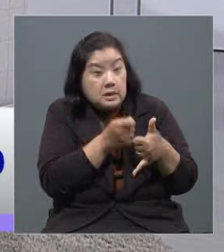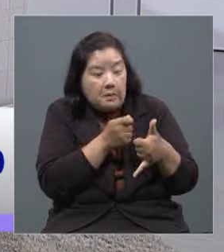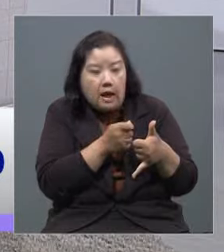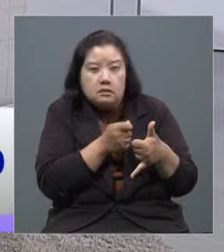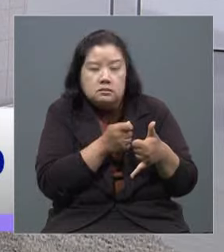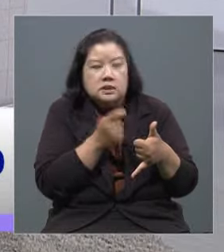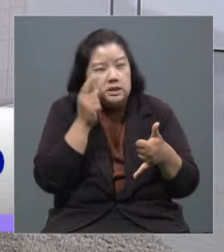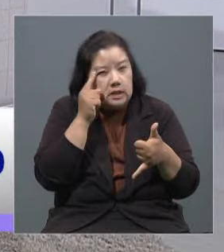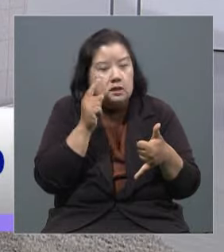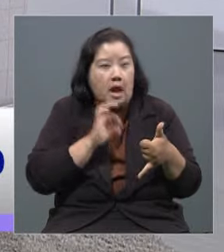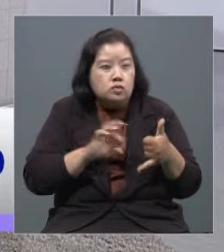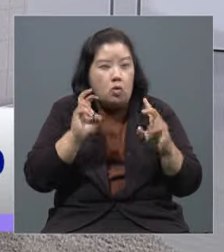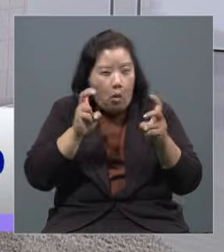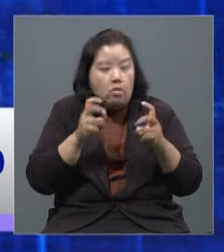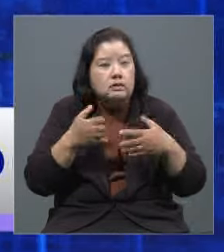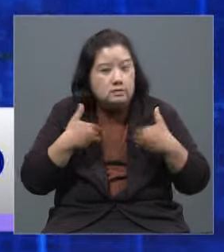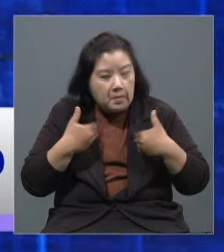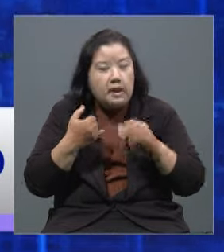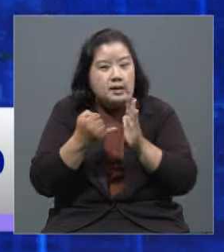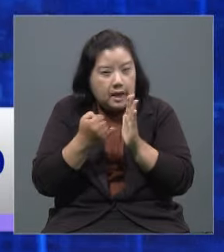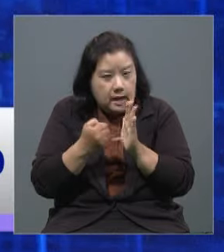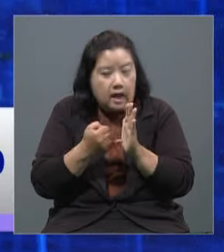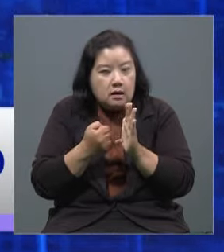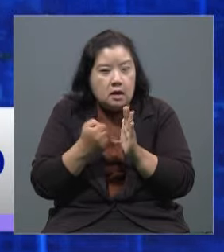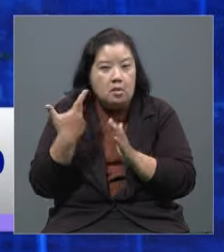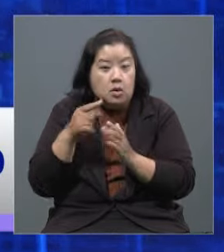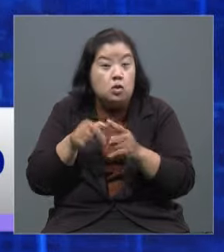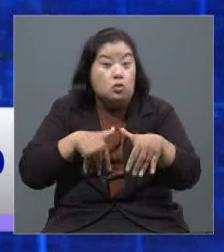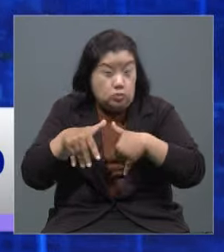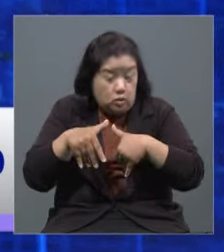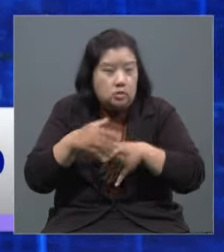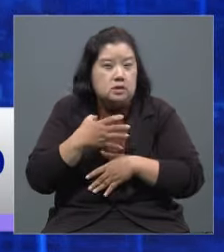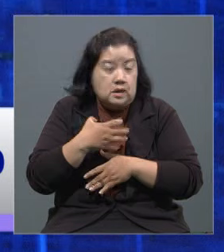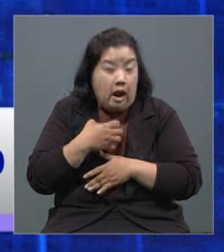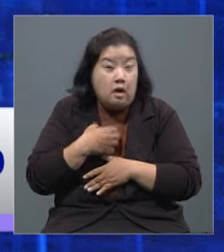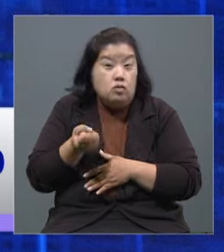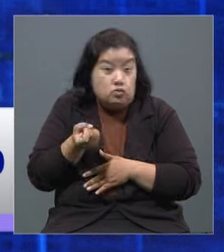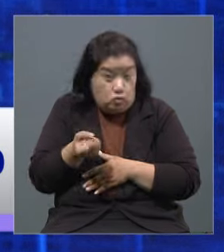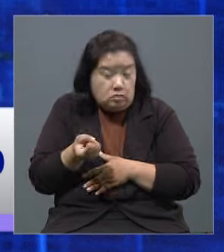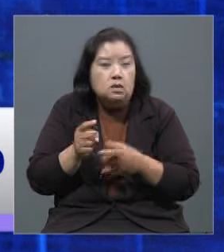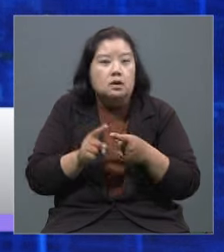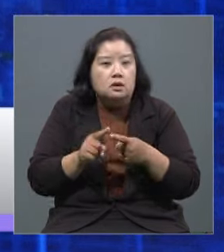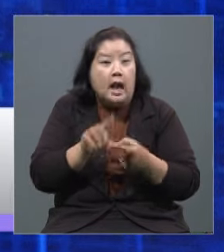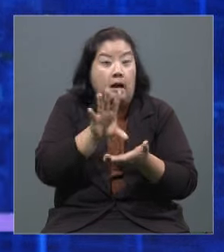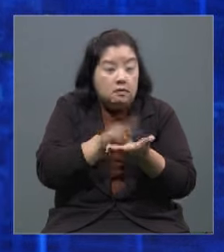ได้ง่ายและได้ประโยชน์ส่วนจะเป็นรายการสดหรือว่าจะเป็นการบันทึกเทปโทรทัศน์ไว้ก่อนเนี่ยนะคะก็อยู่ระหว่